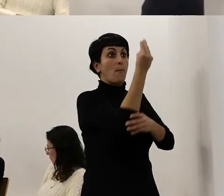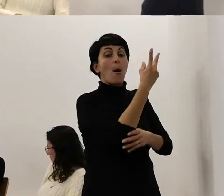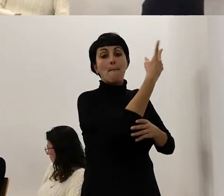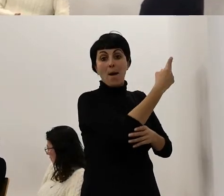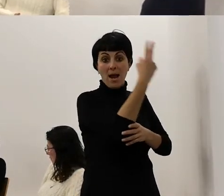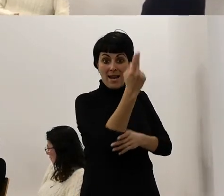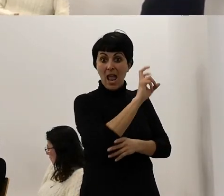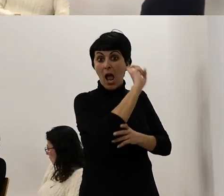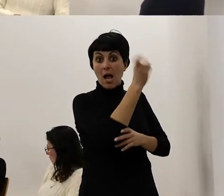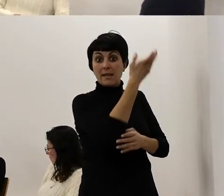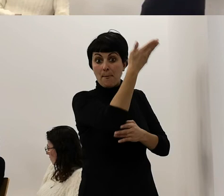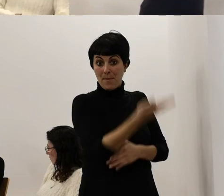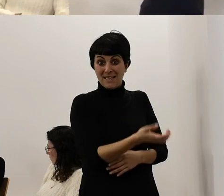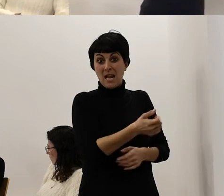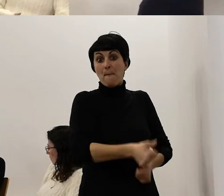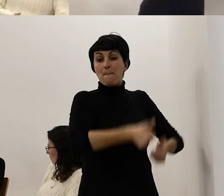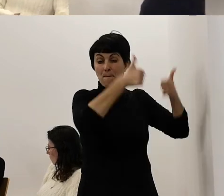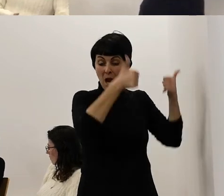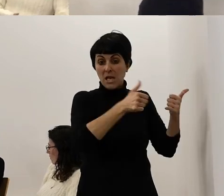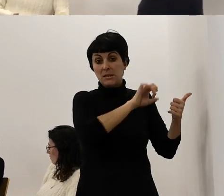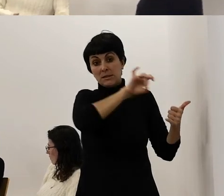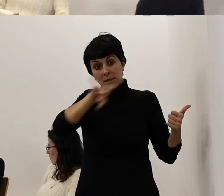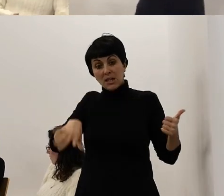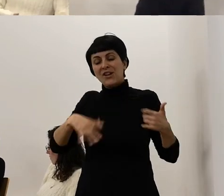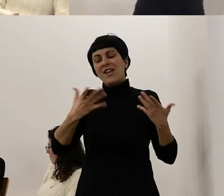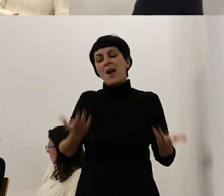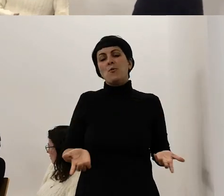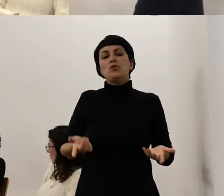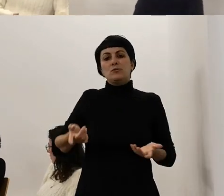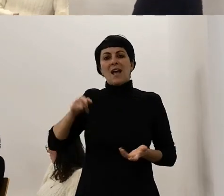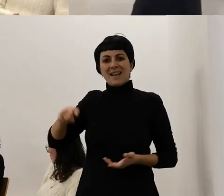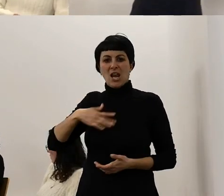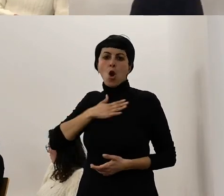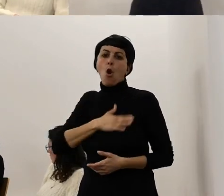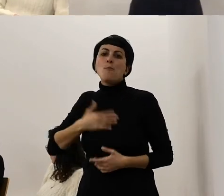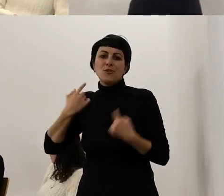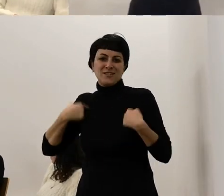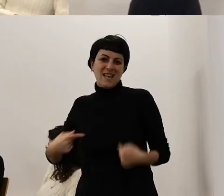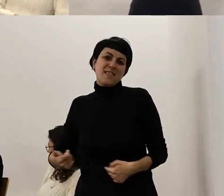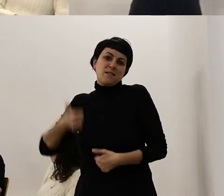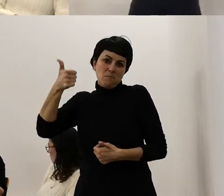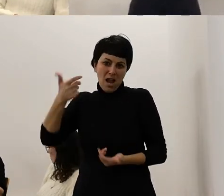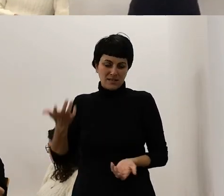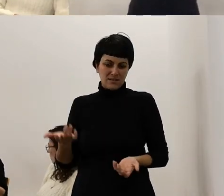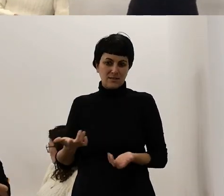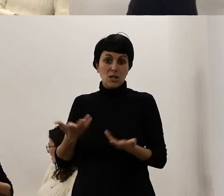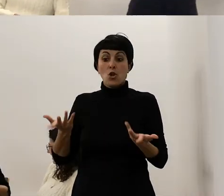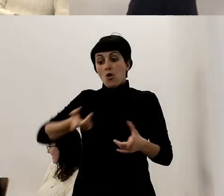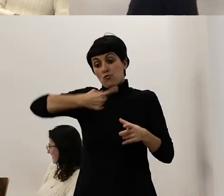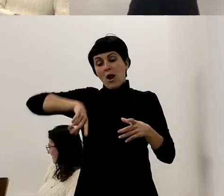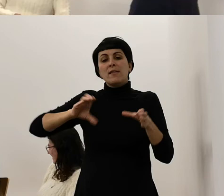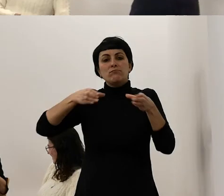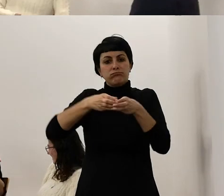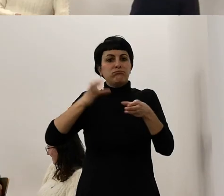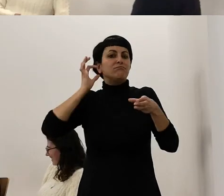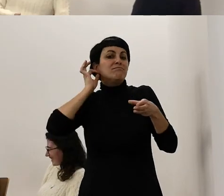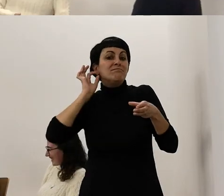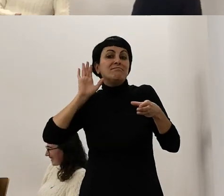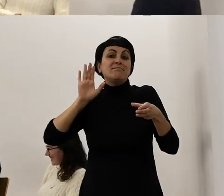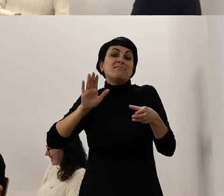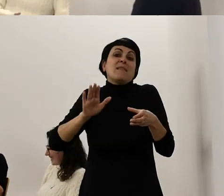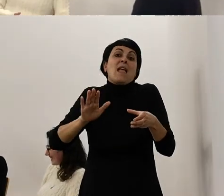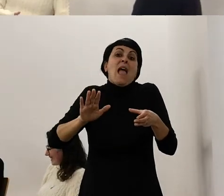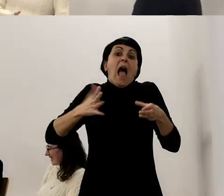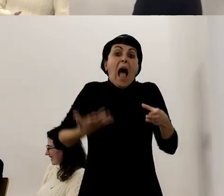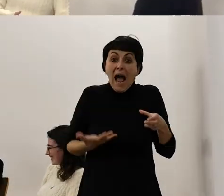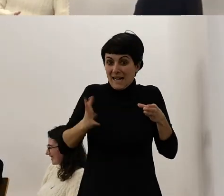llavors per això seguim sent una colla íntegrament de noies, de moment. Ho deixo l'aire,